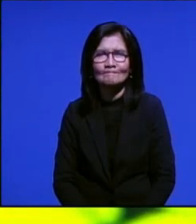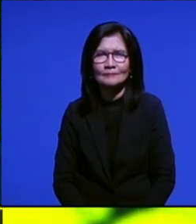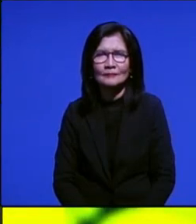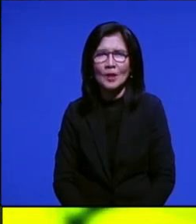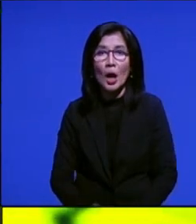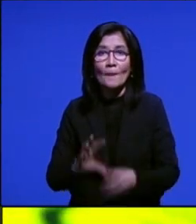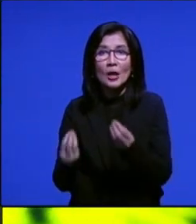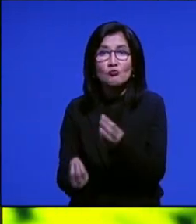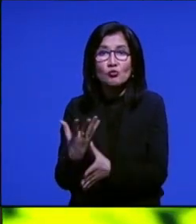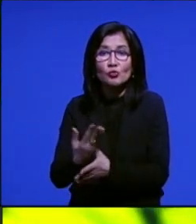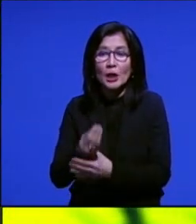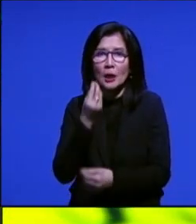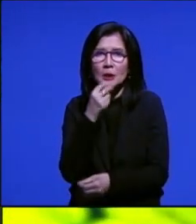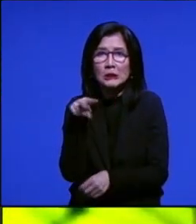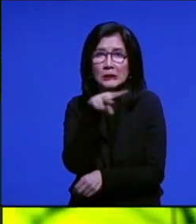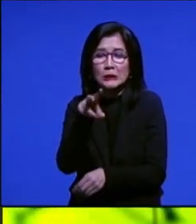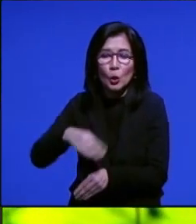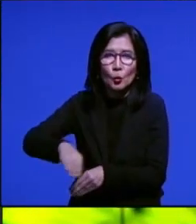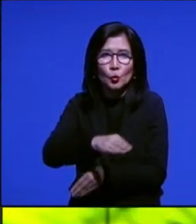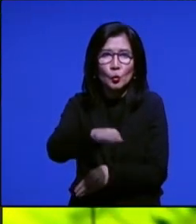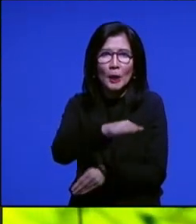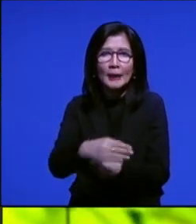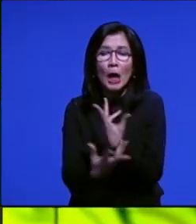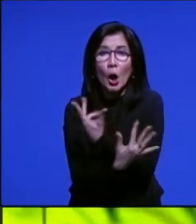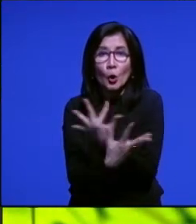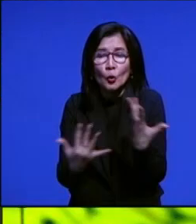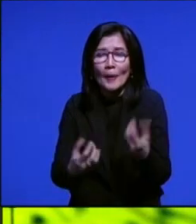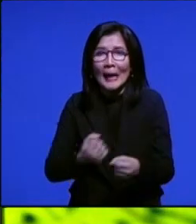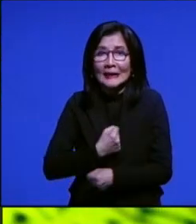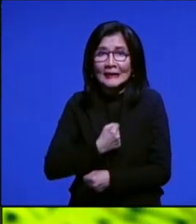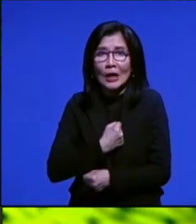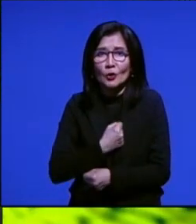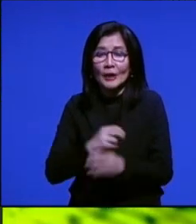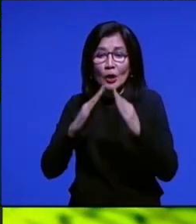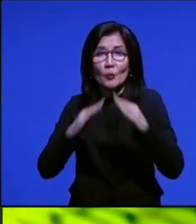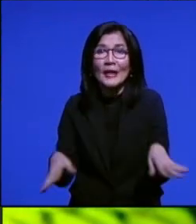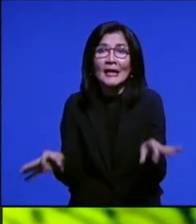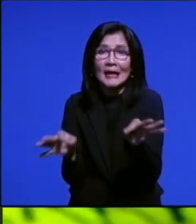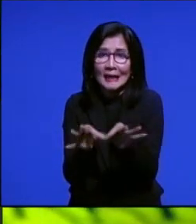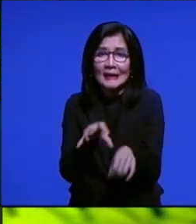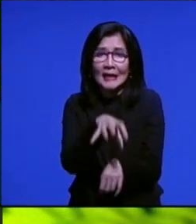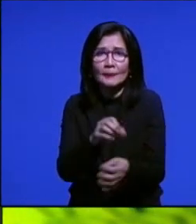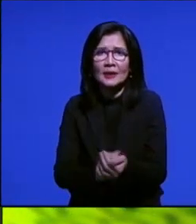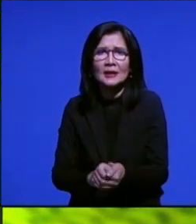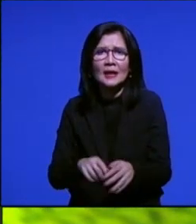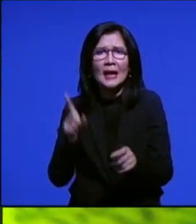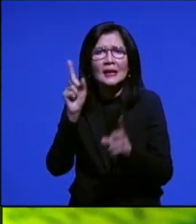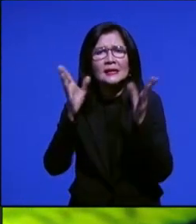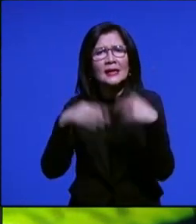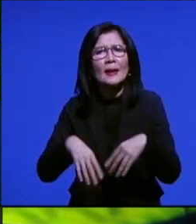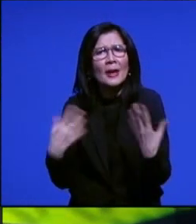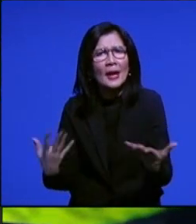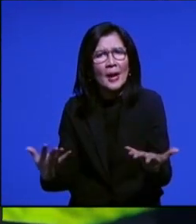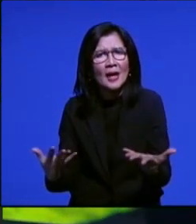Maraknya kemunculan ular tentu membuat warga, terutama yang rumahnya berdekatan dengan lokasi, ketakutan. Lalu antisipasi sederhana apa yang